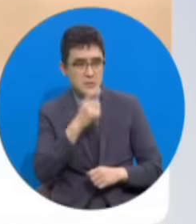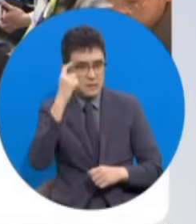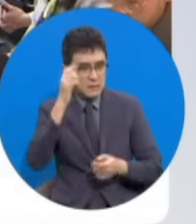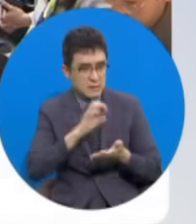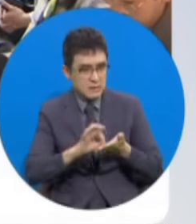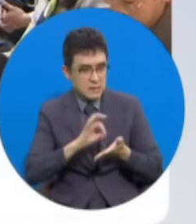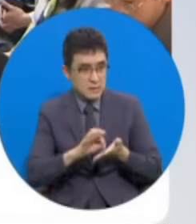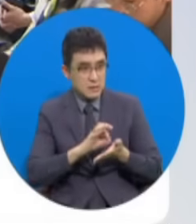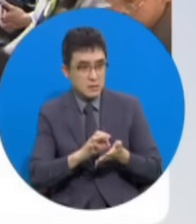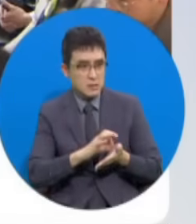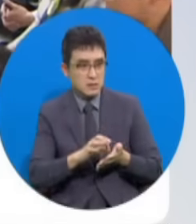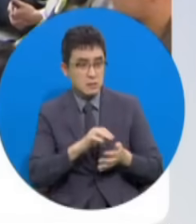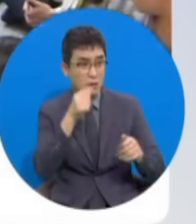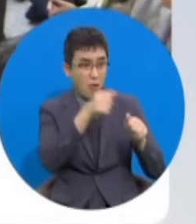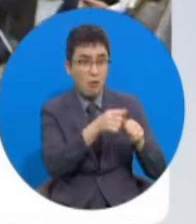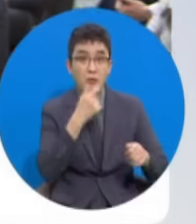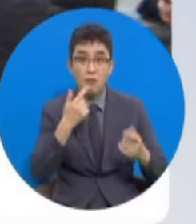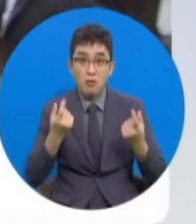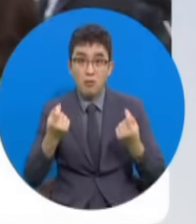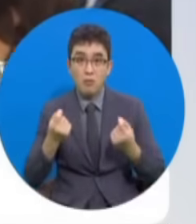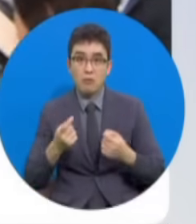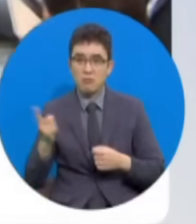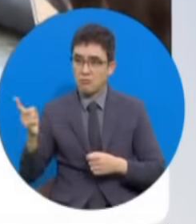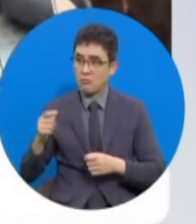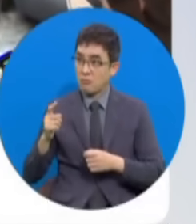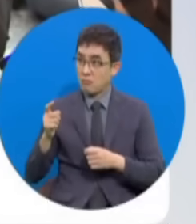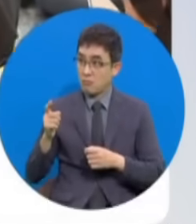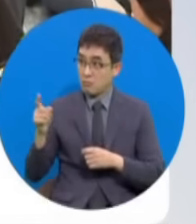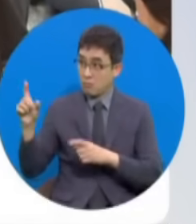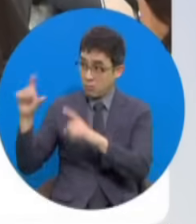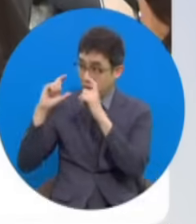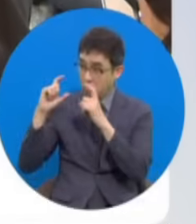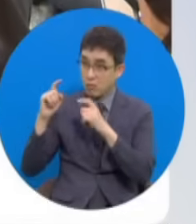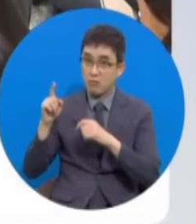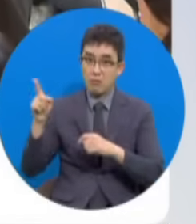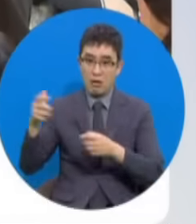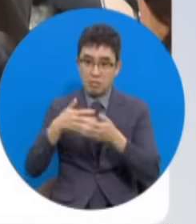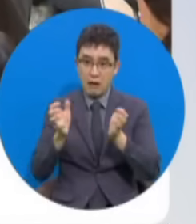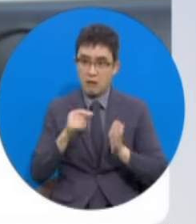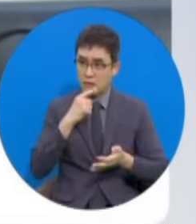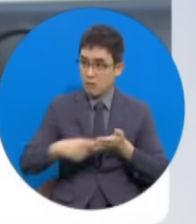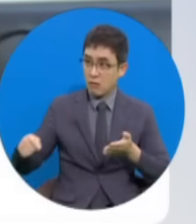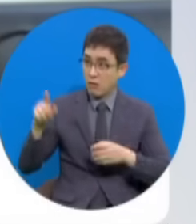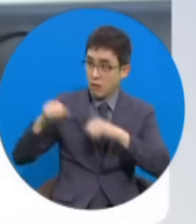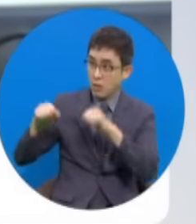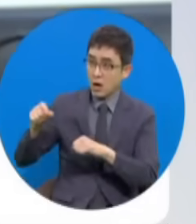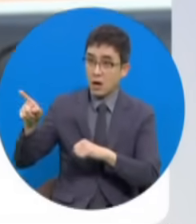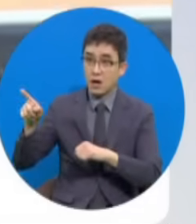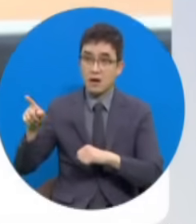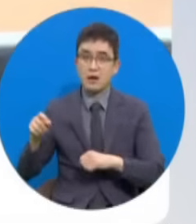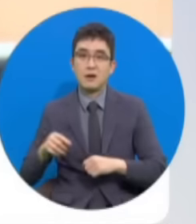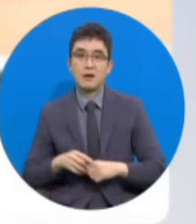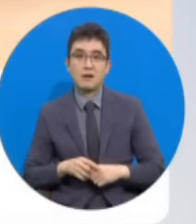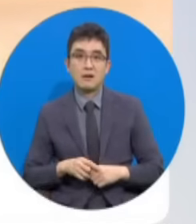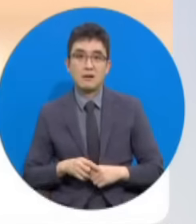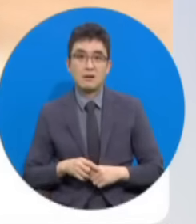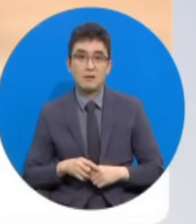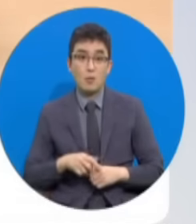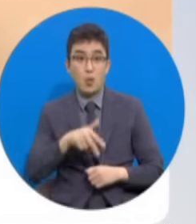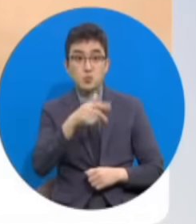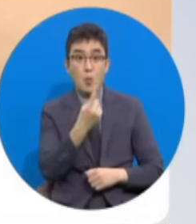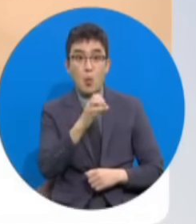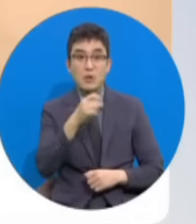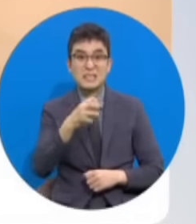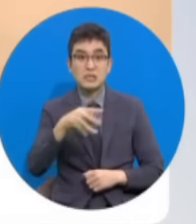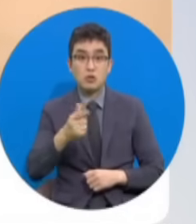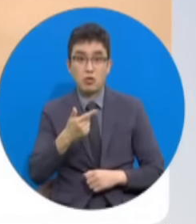그런 말을 해? 이건 해당 행위다. 그러면서 경고를 한다는 거 아니에요. 그런데 이제 저런 식으로 따지면 조홍천 의원도